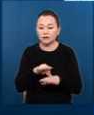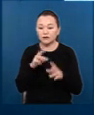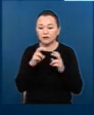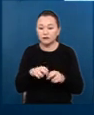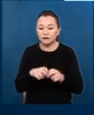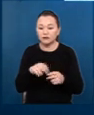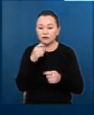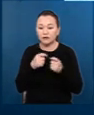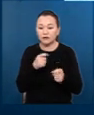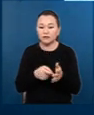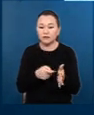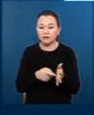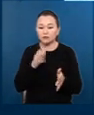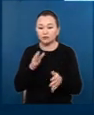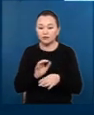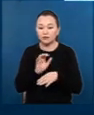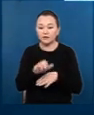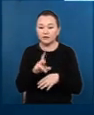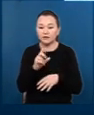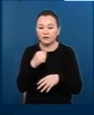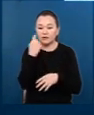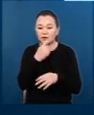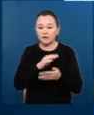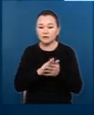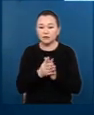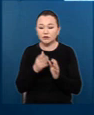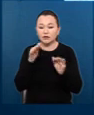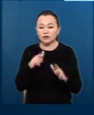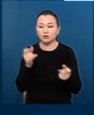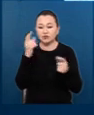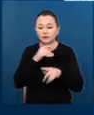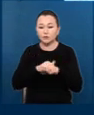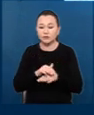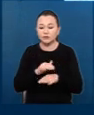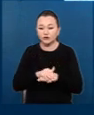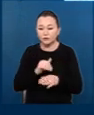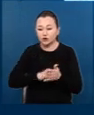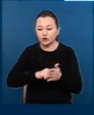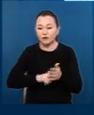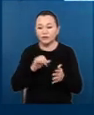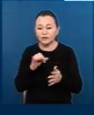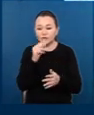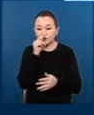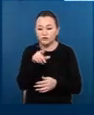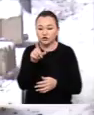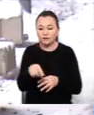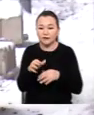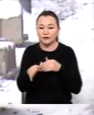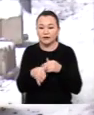оперативных и следственных мероприятий, направленных на установление объективных обстоятельств дела, а также привлечение виновного к